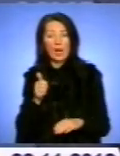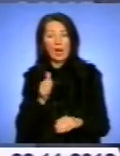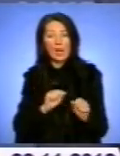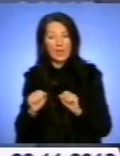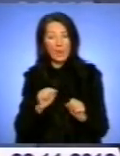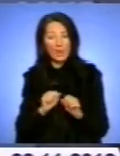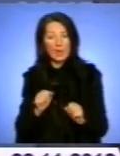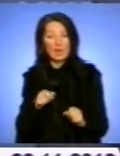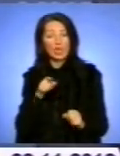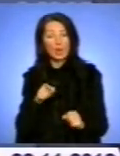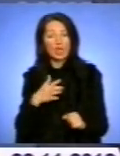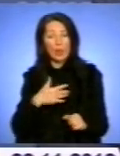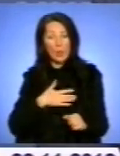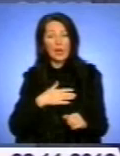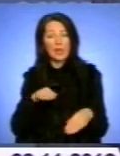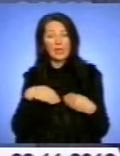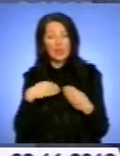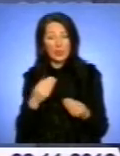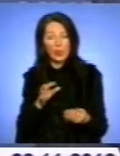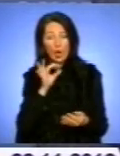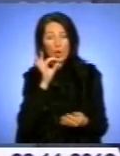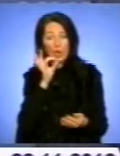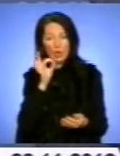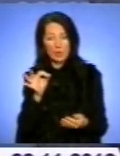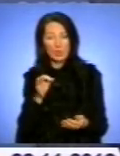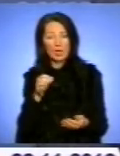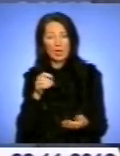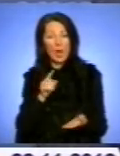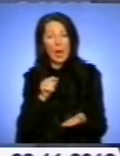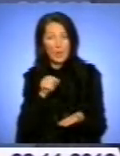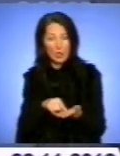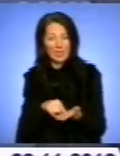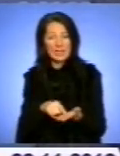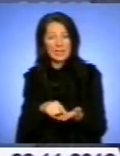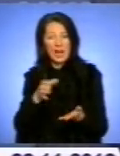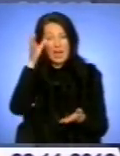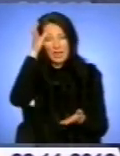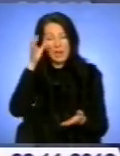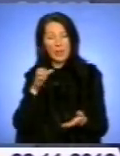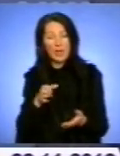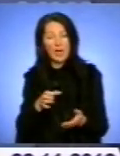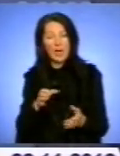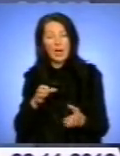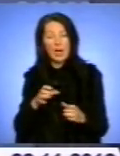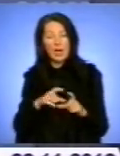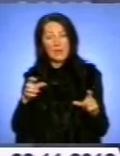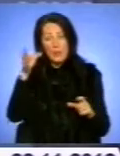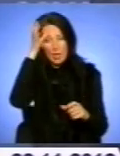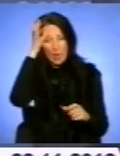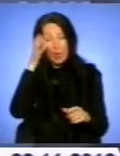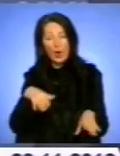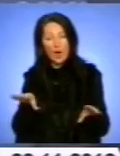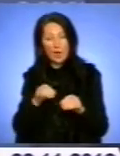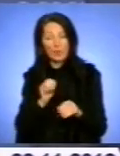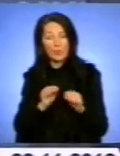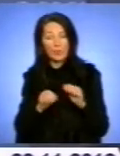тоді ми дадемо свої позиції, Академія наук, і разом з Академією наук ми відпрацюємо